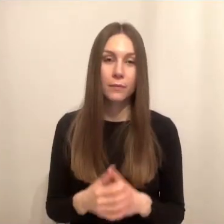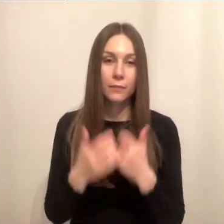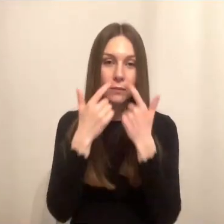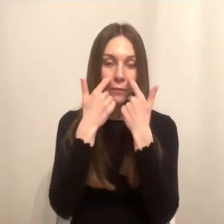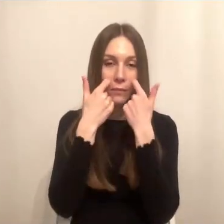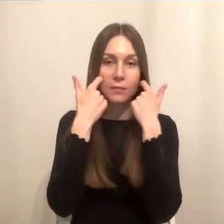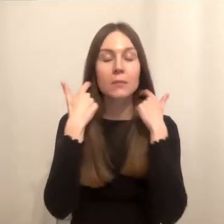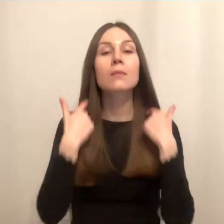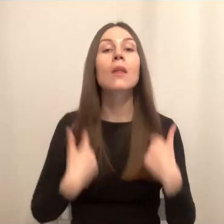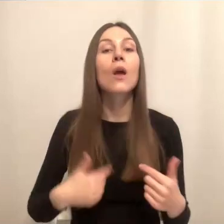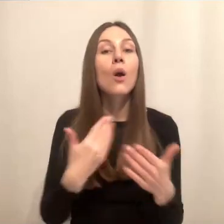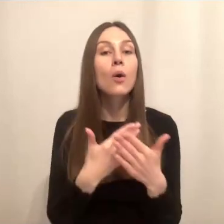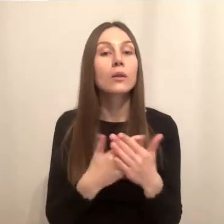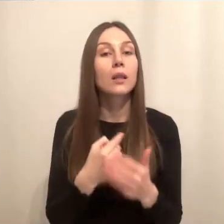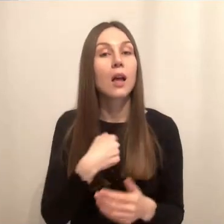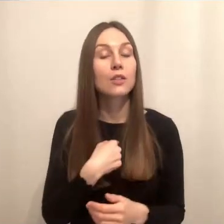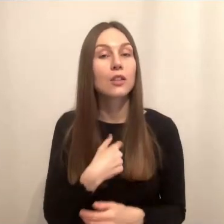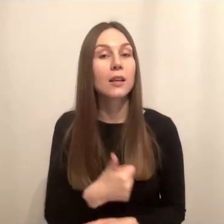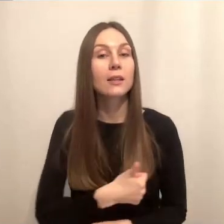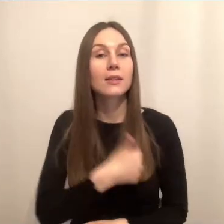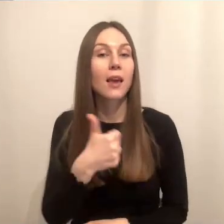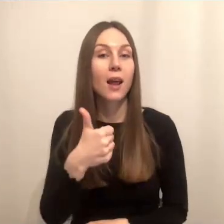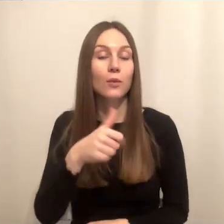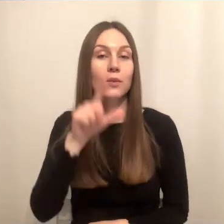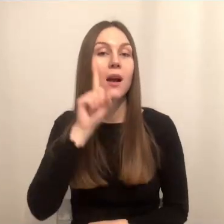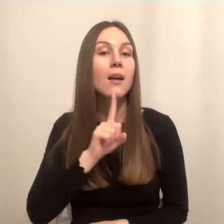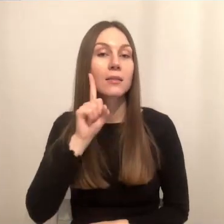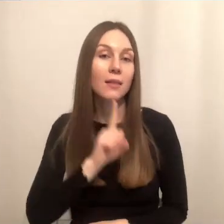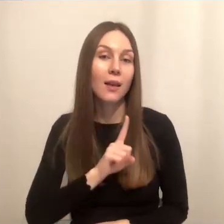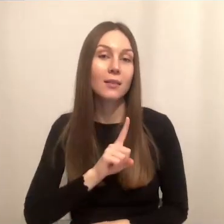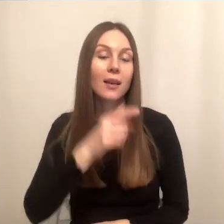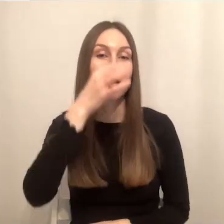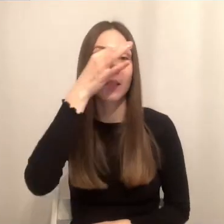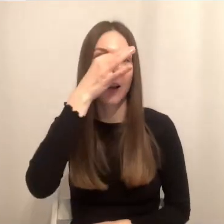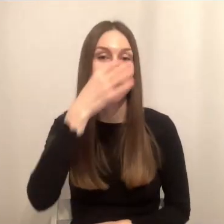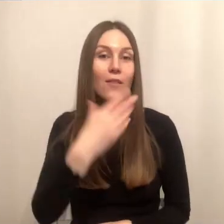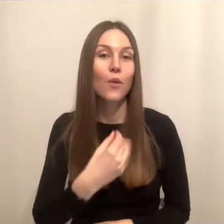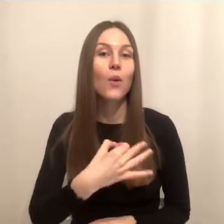esu geriausia kandidatė į Trakų rajono merus, tai manau, kad...